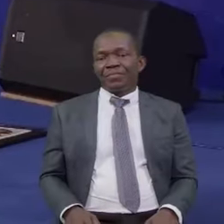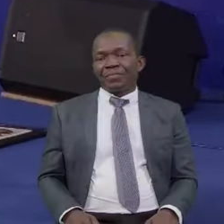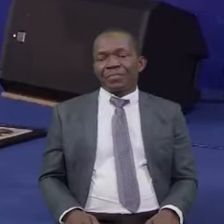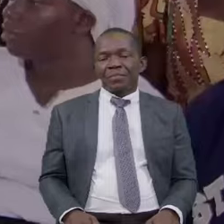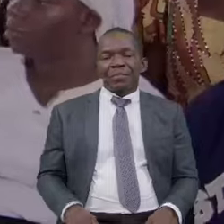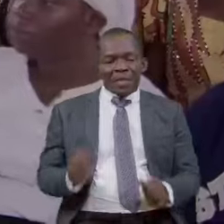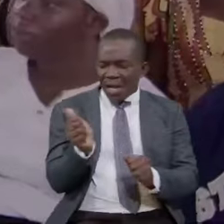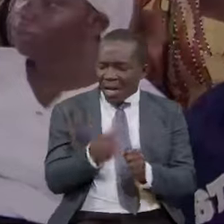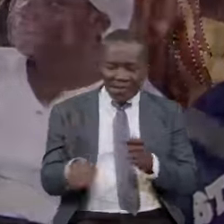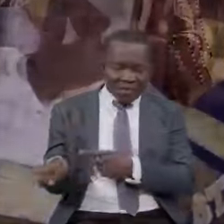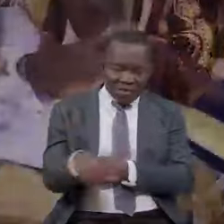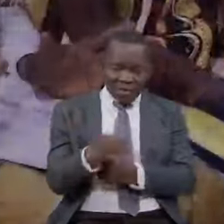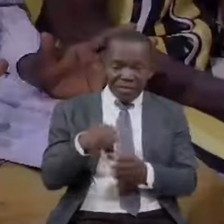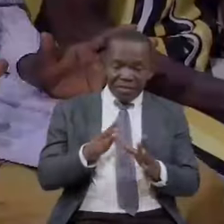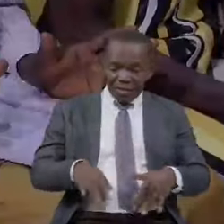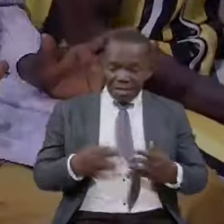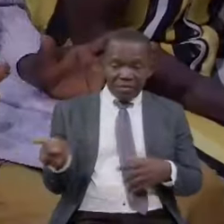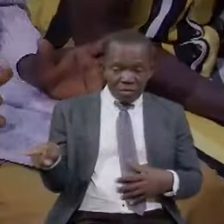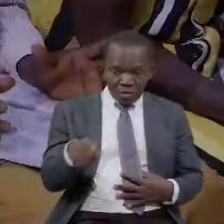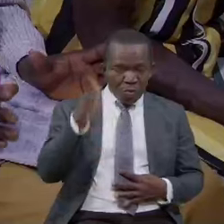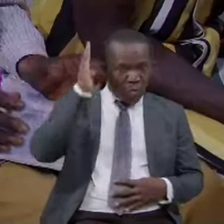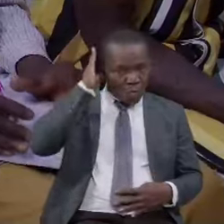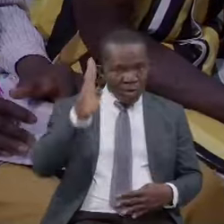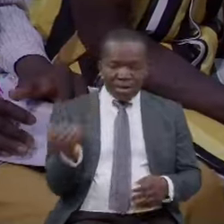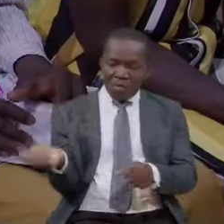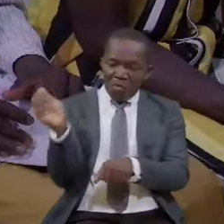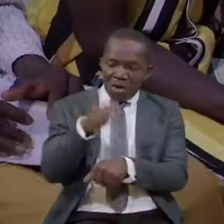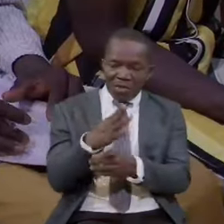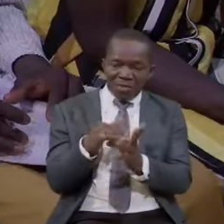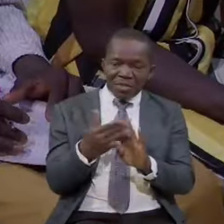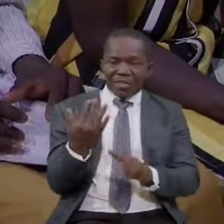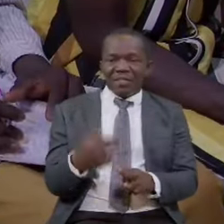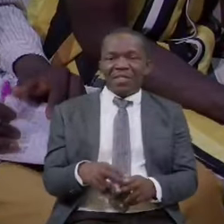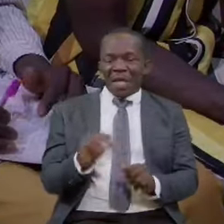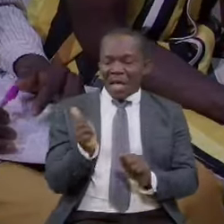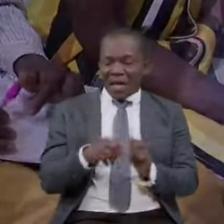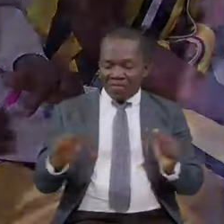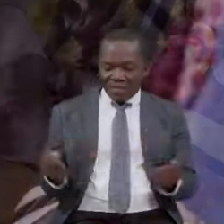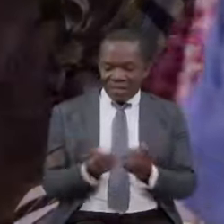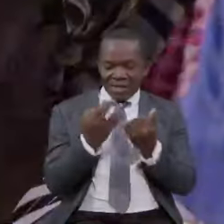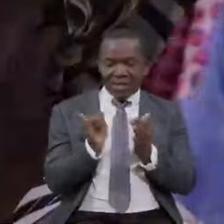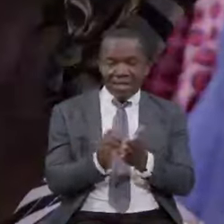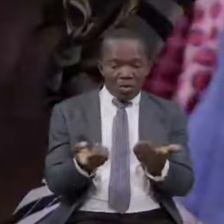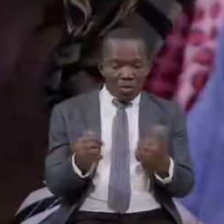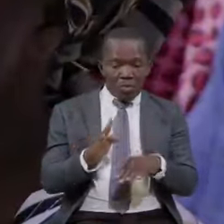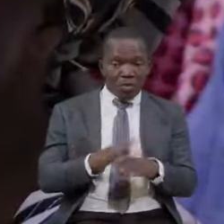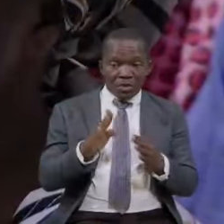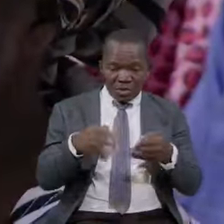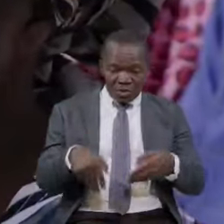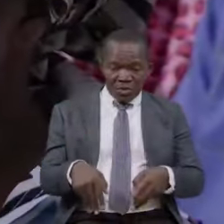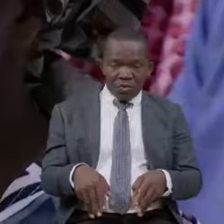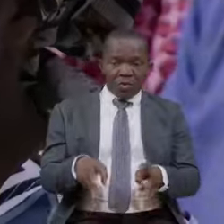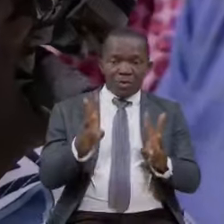vie tu vas vaincre chaque défi qui se vient pour toi tu vas vaincre par la